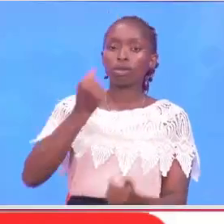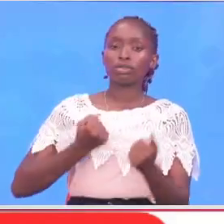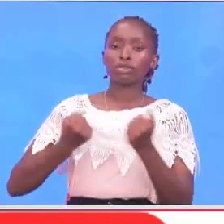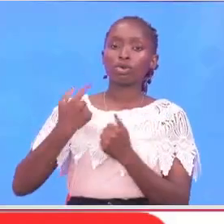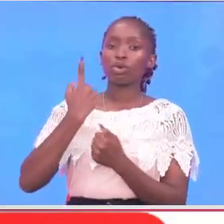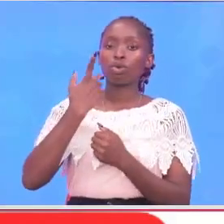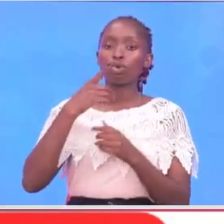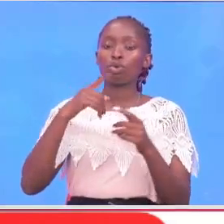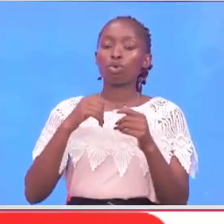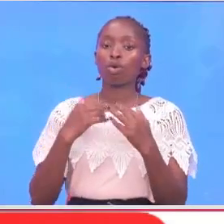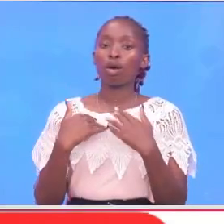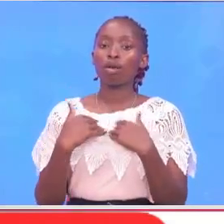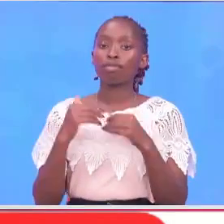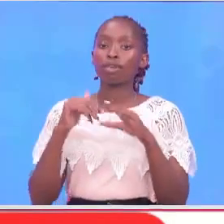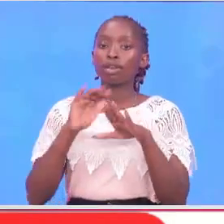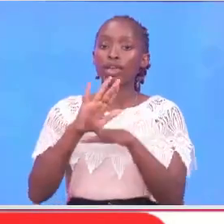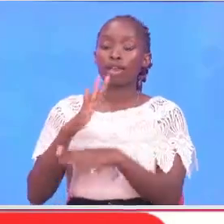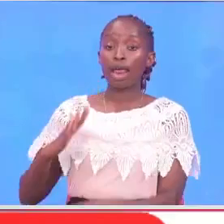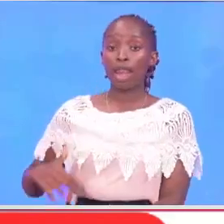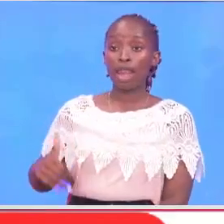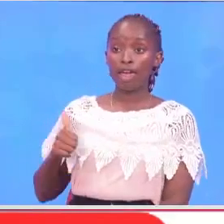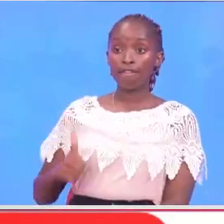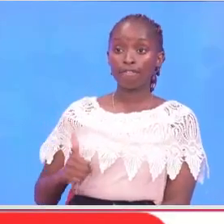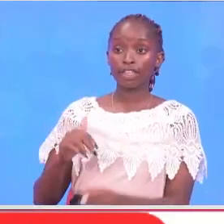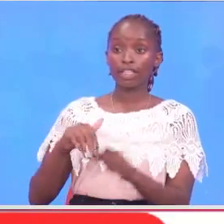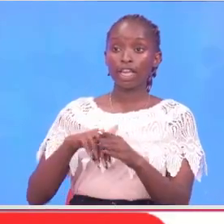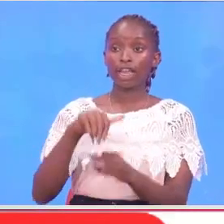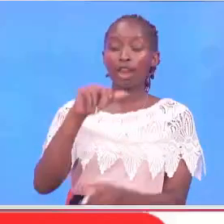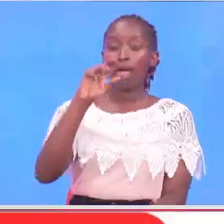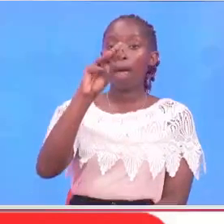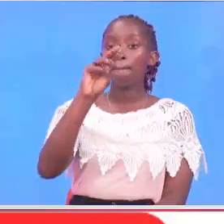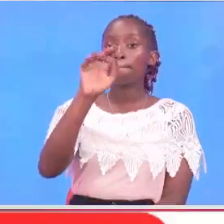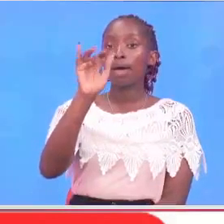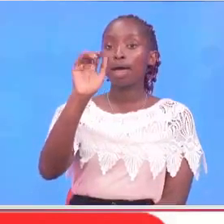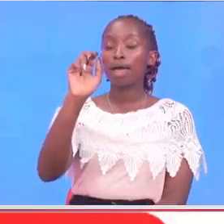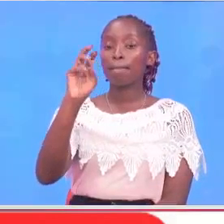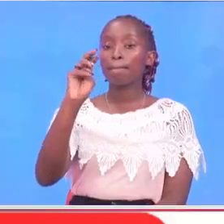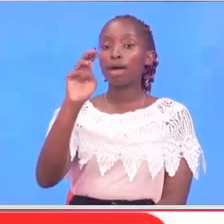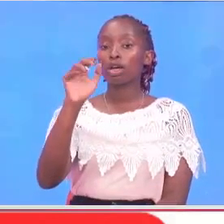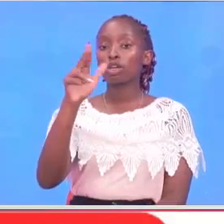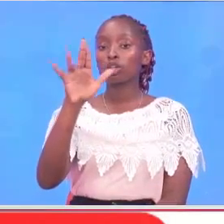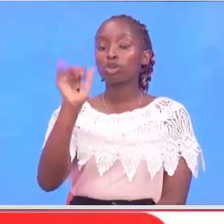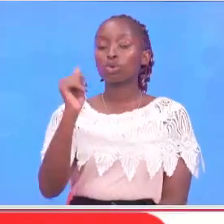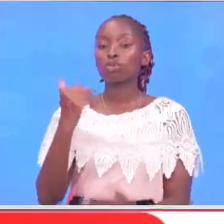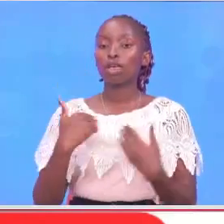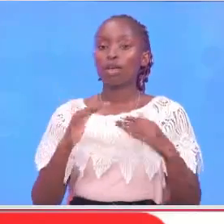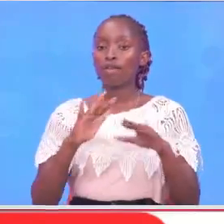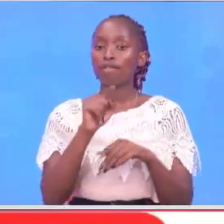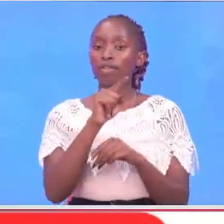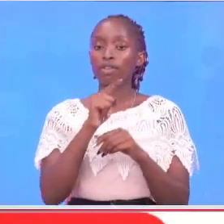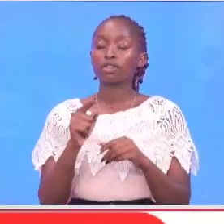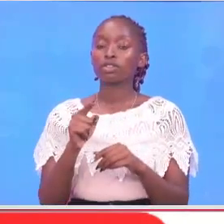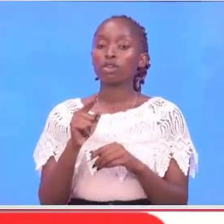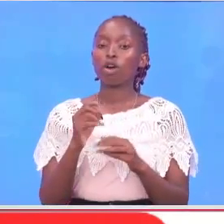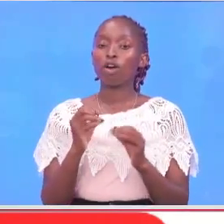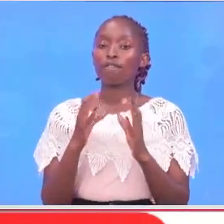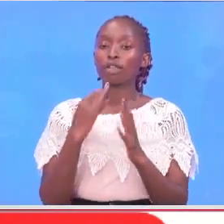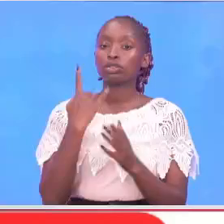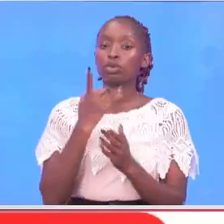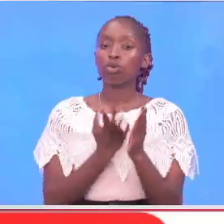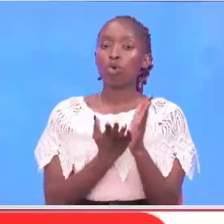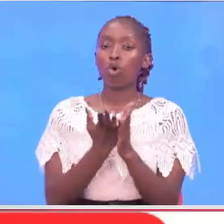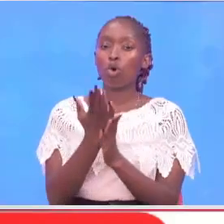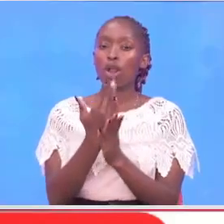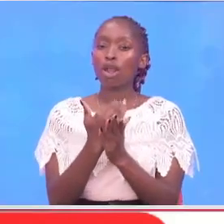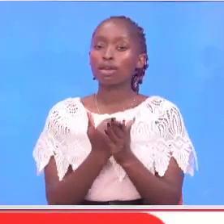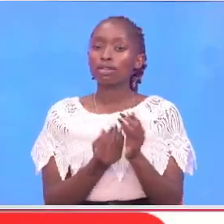katika barabara ya Naivasha Maimayo katika eneo la Karagita. Maafisa hao ambao walikuwa wakikusanya hongo